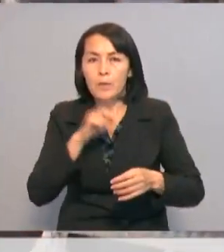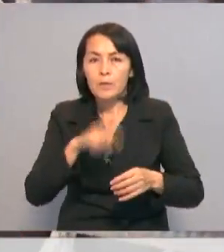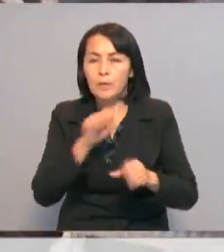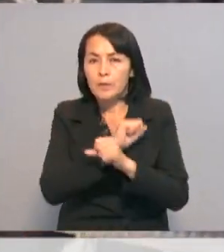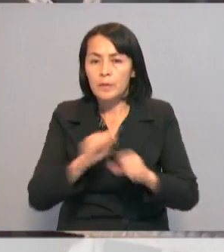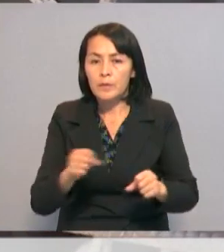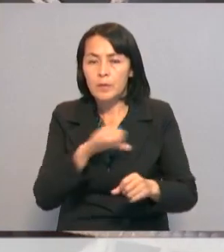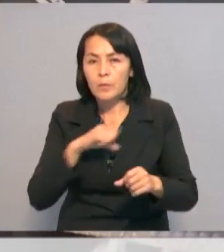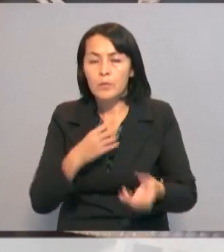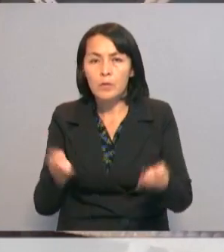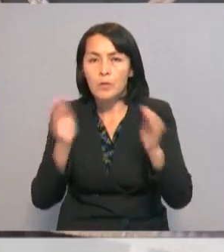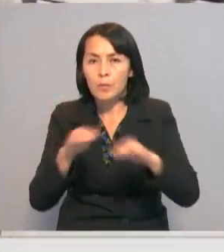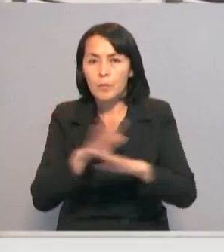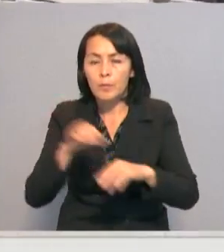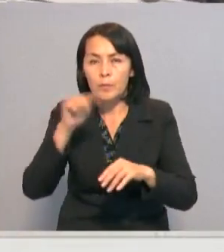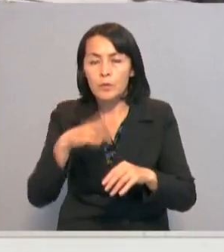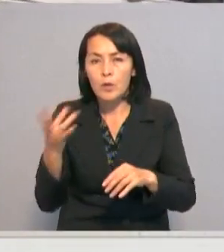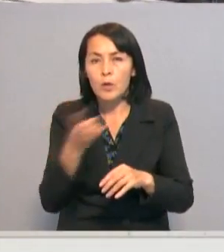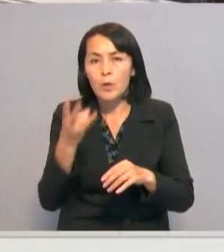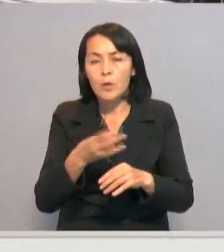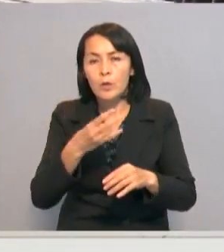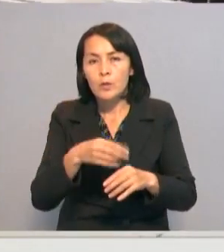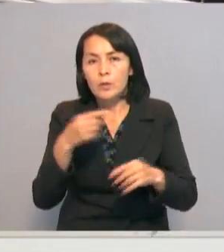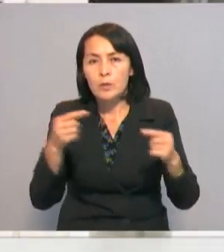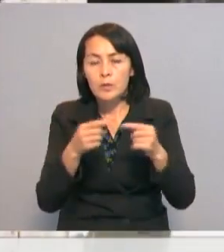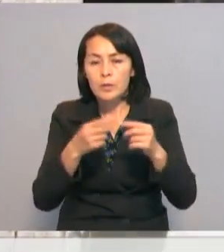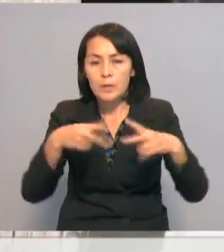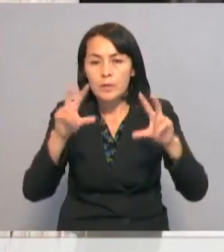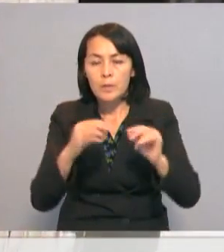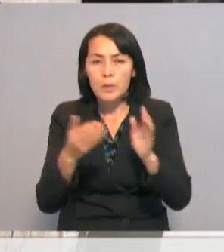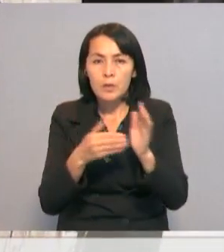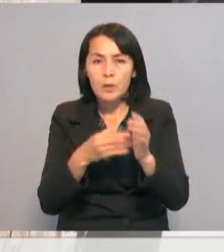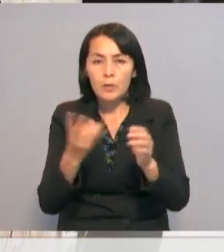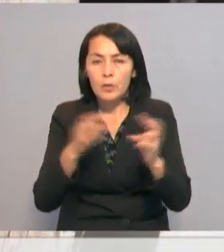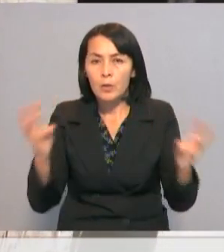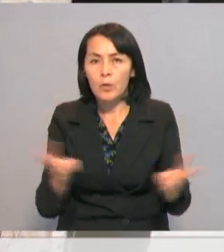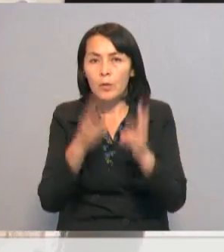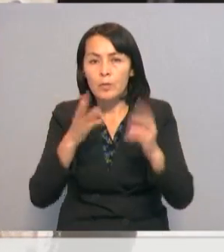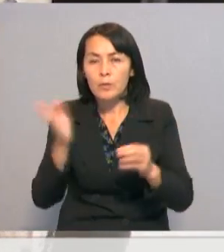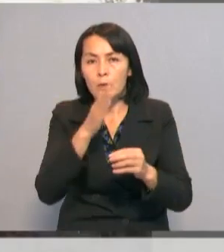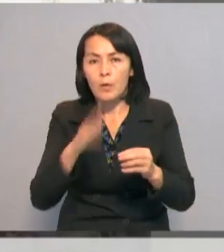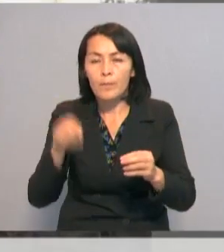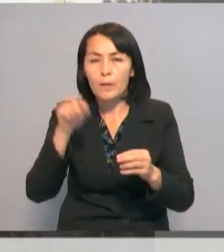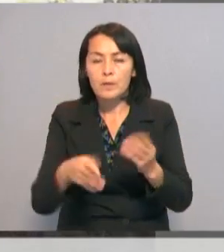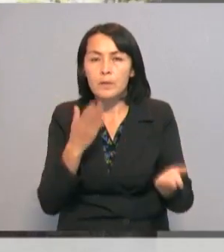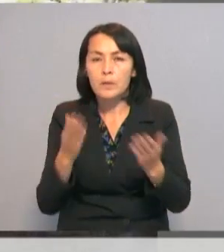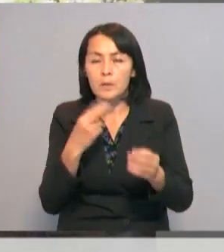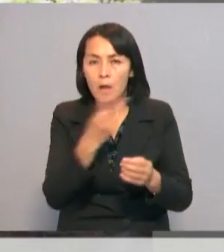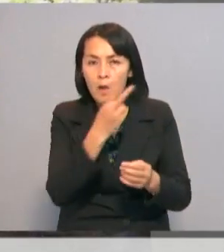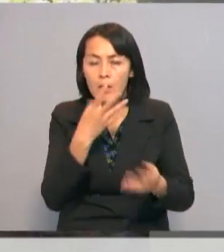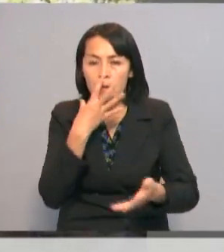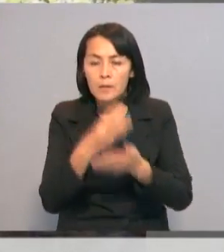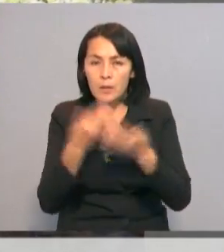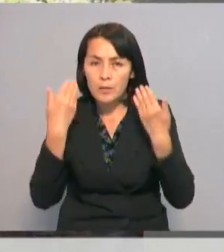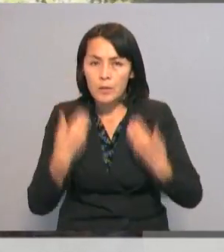нельзя хранить самостоятельно в этом случае необходимо обратиться к соответствующим специалистам сжечь и уничтожить возбудителей Если Вы заметили в